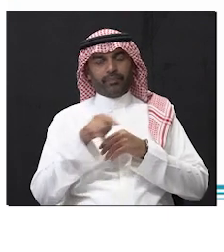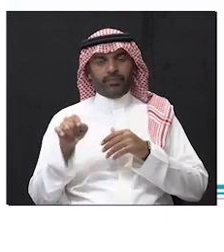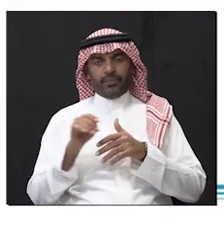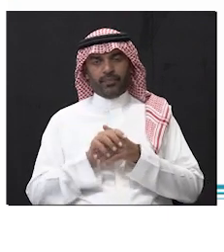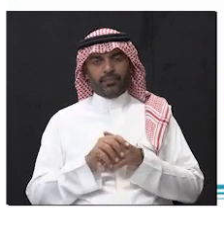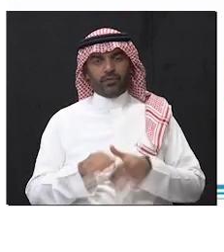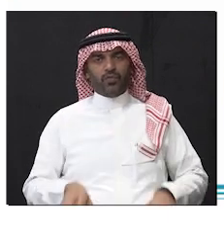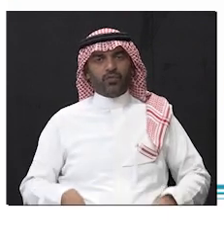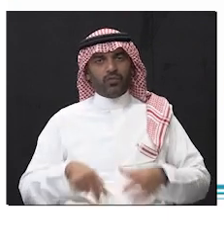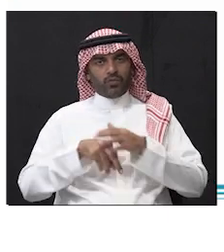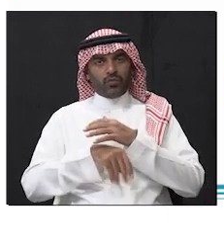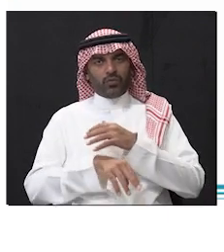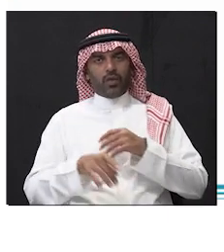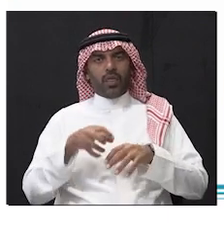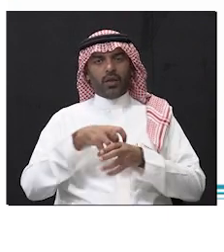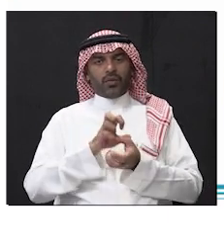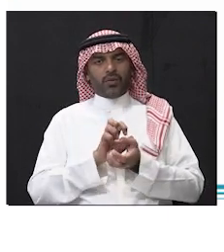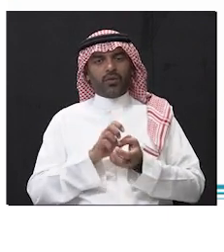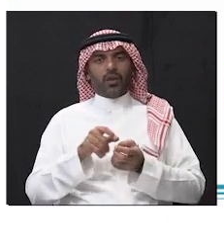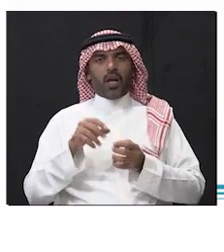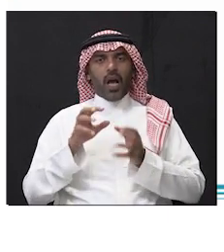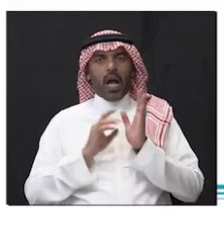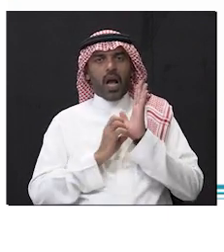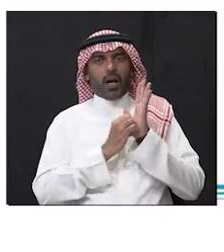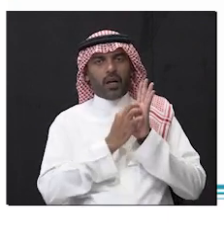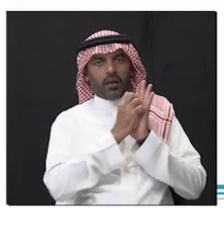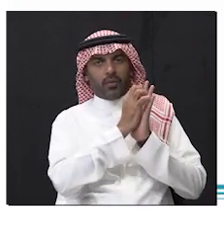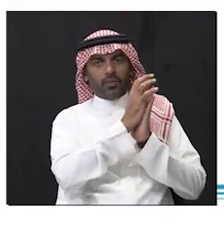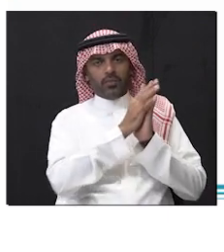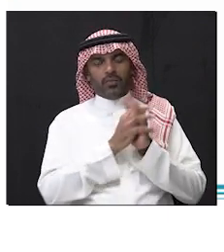وعديدات الأرجل والقشريات.